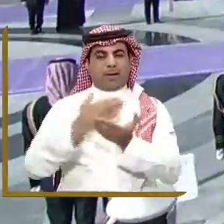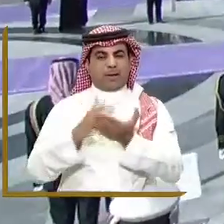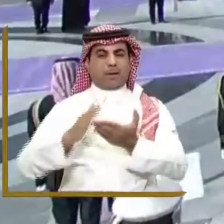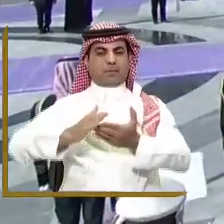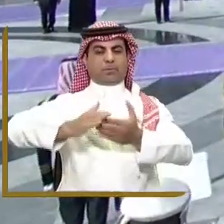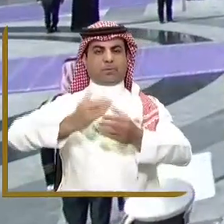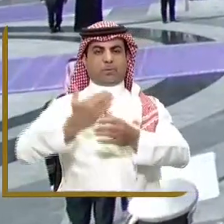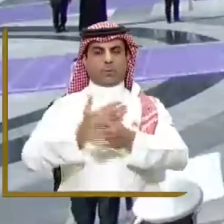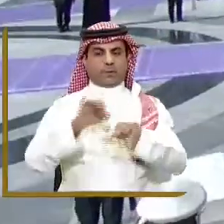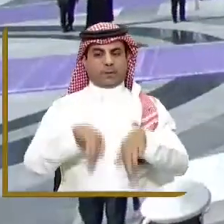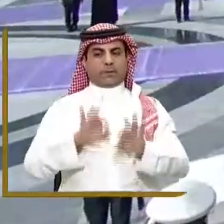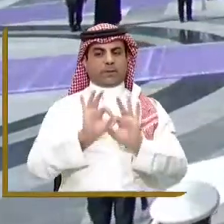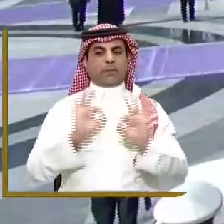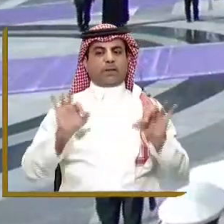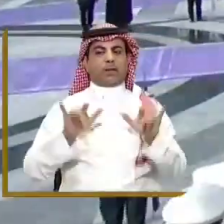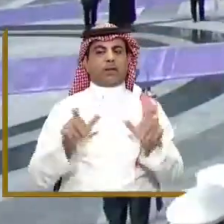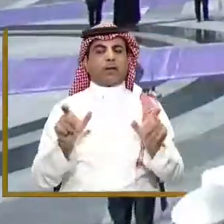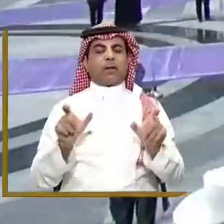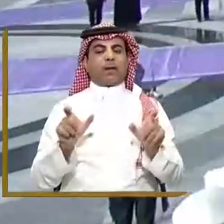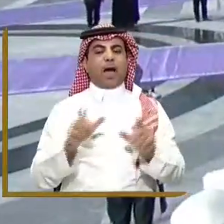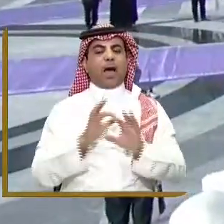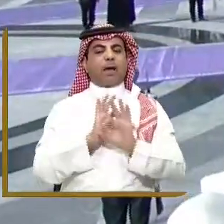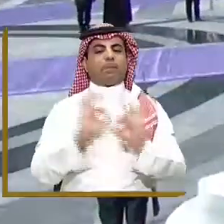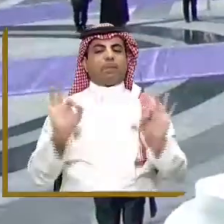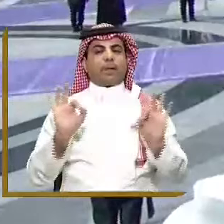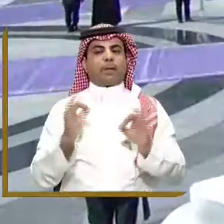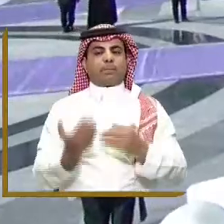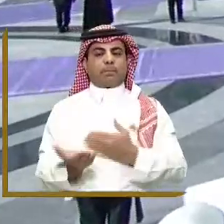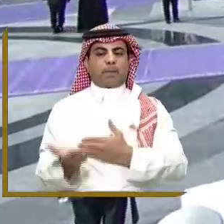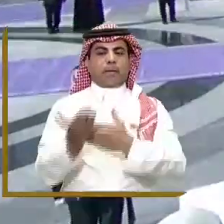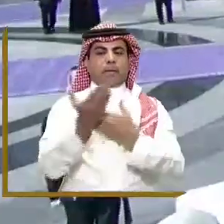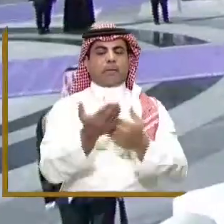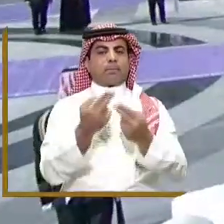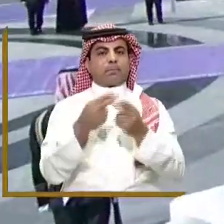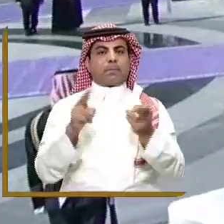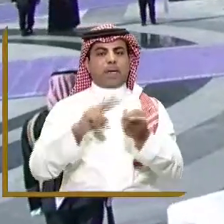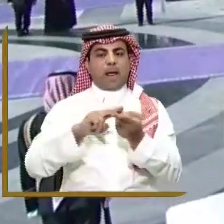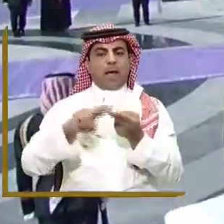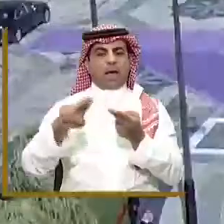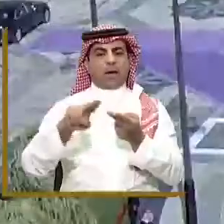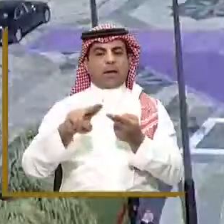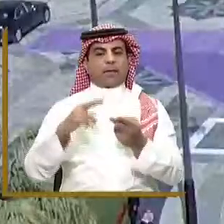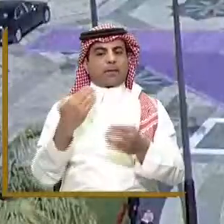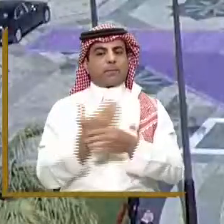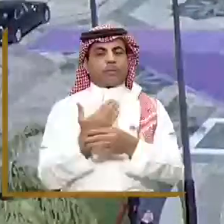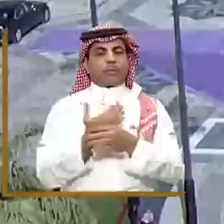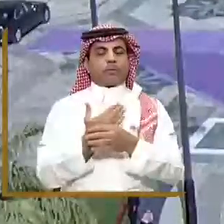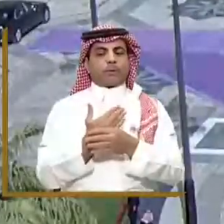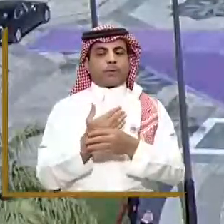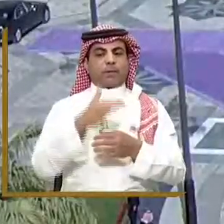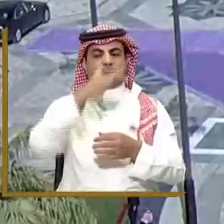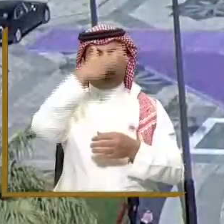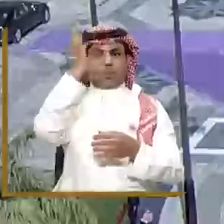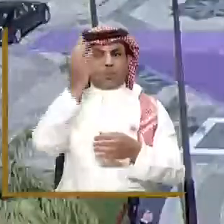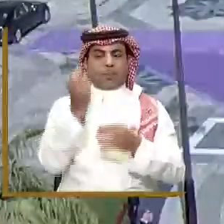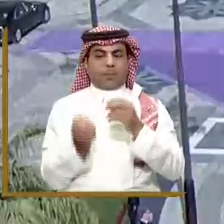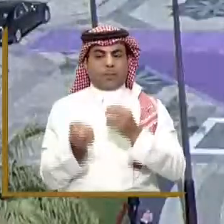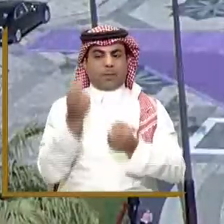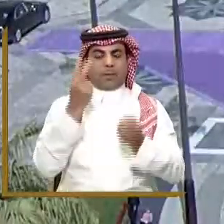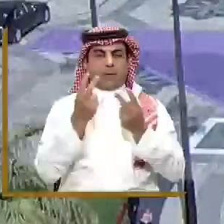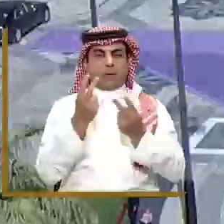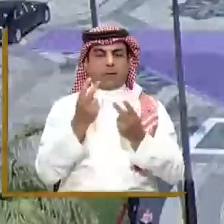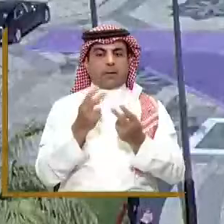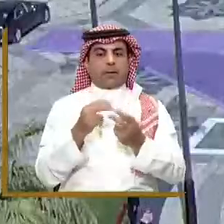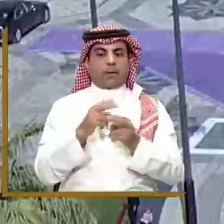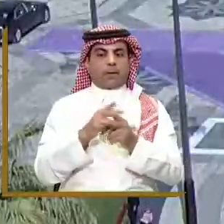حل القضايا السابقة، وأنها على استعداد لرفع القضايا إلى الجهات المختصة في حال ظهور أدلة